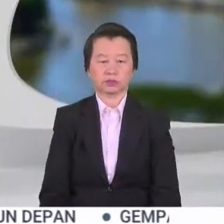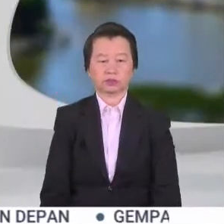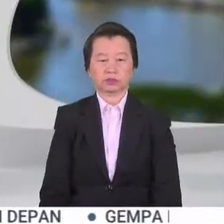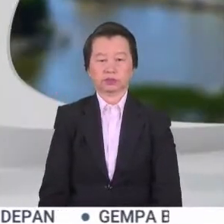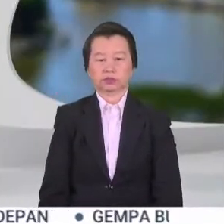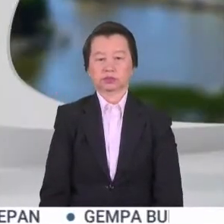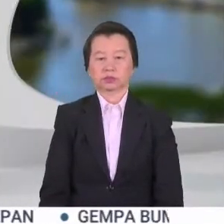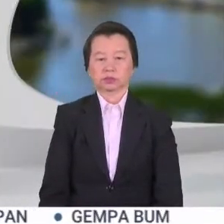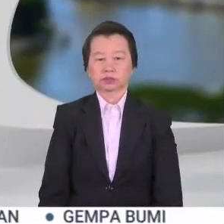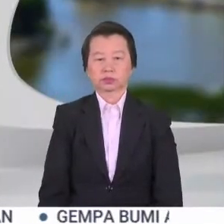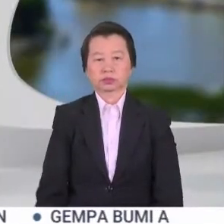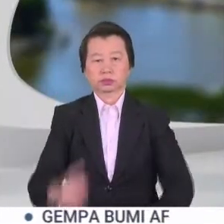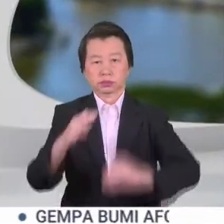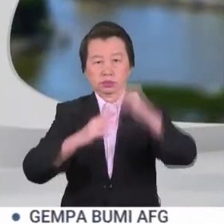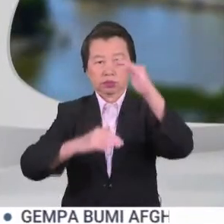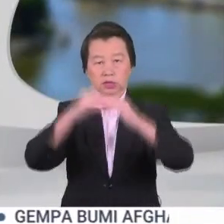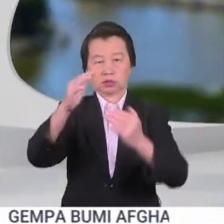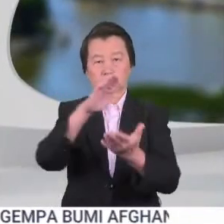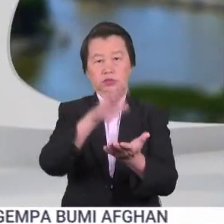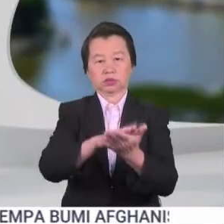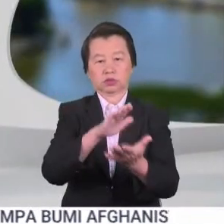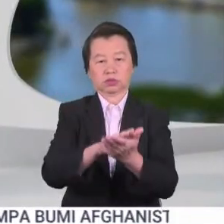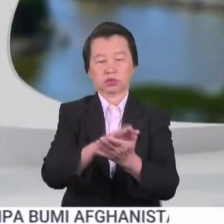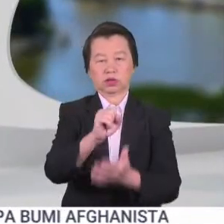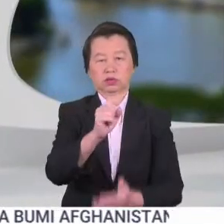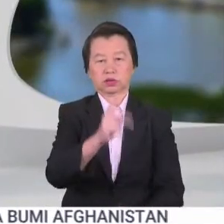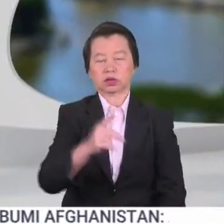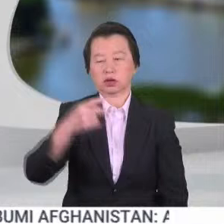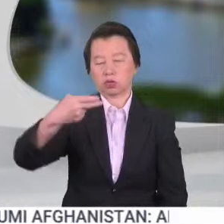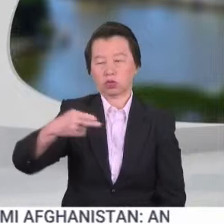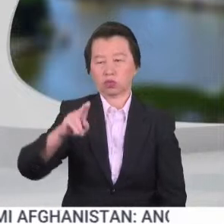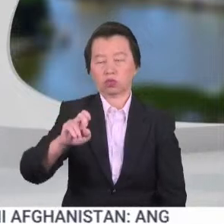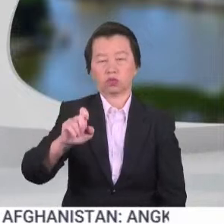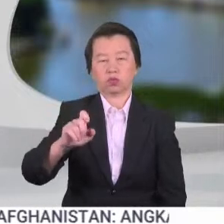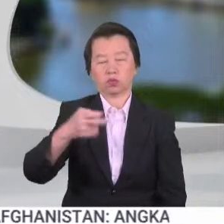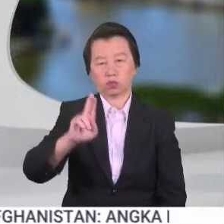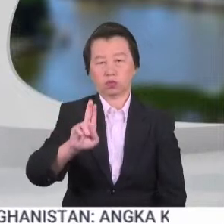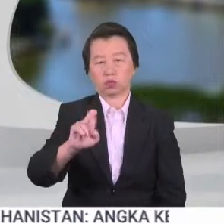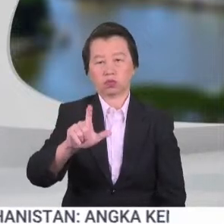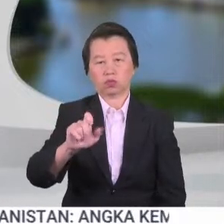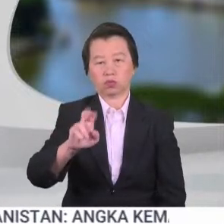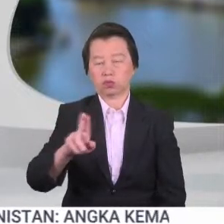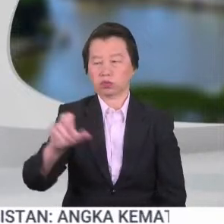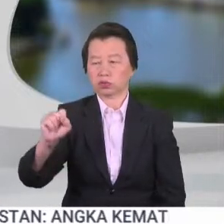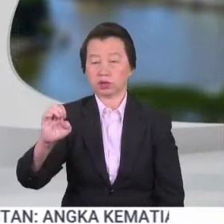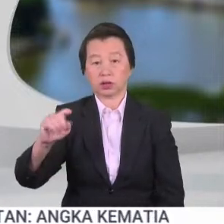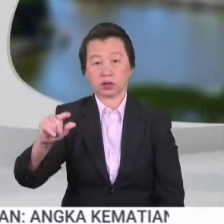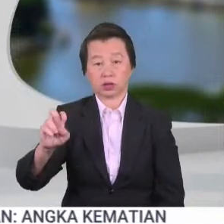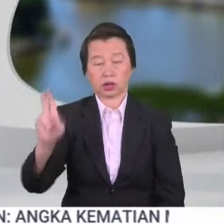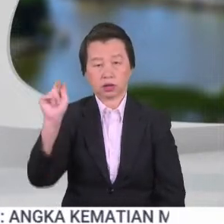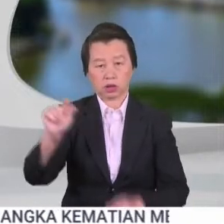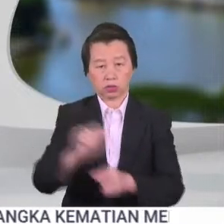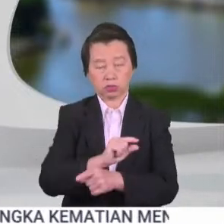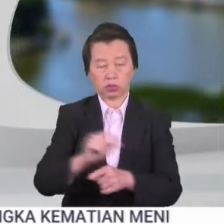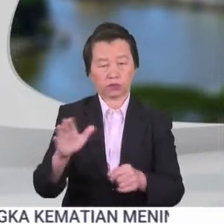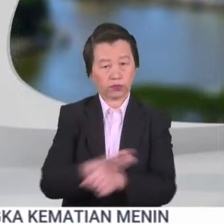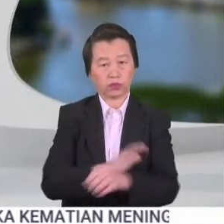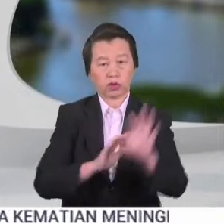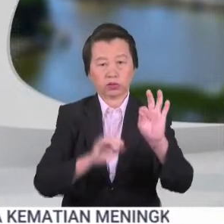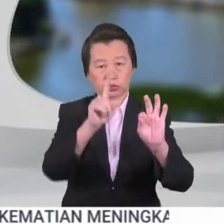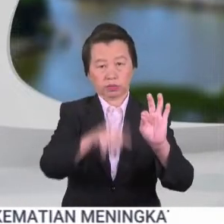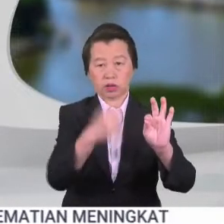tempatan bangunan sekolah kebangsaan SK Ulu segan baharu akan mula digunakan sepenuhnya isnin ini 9